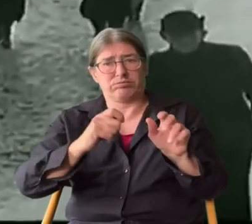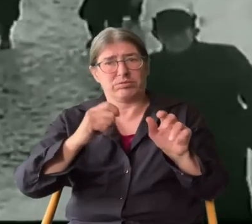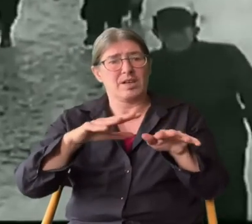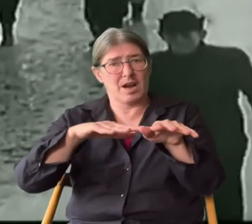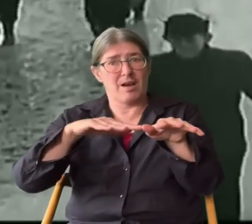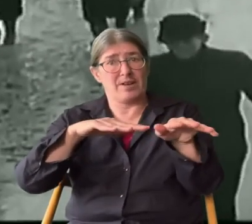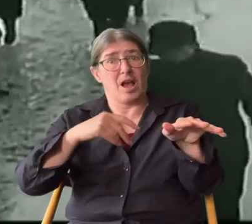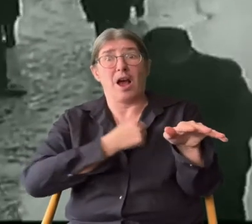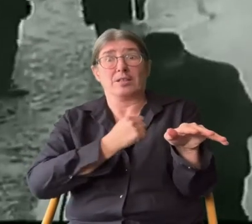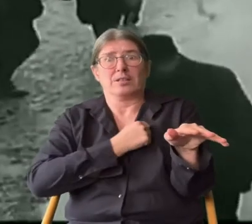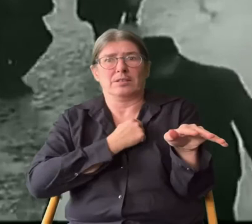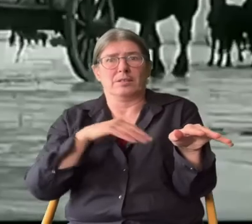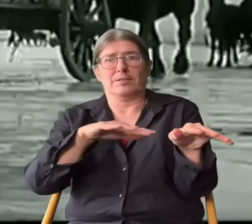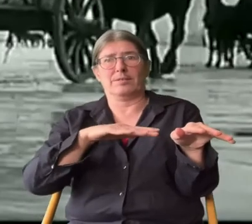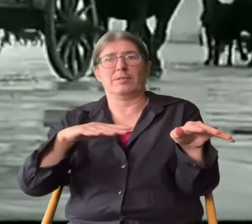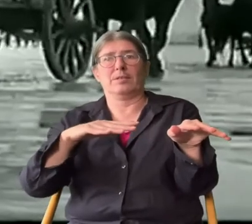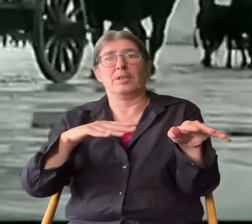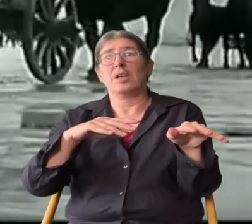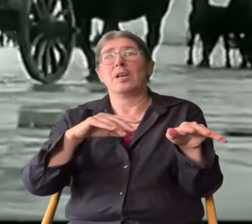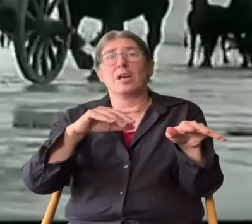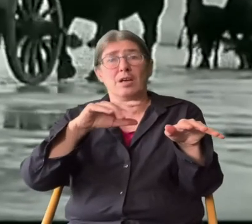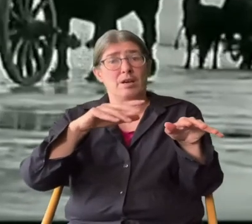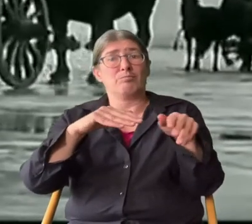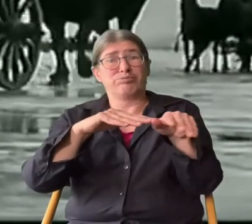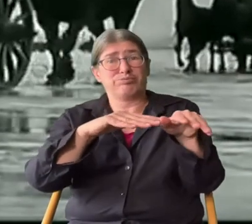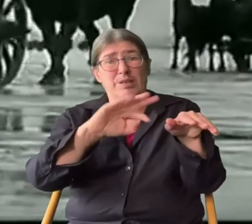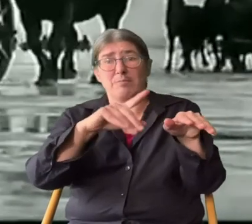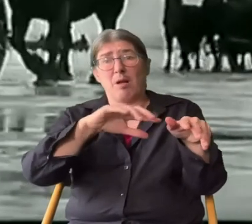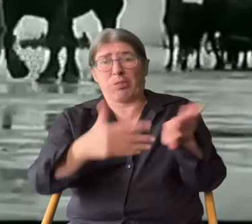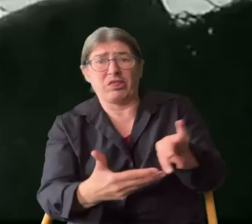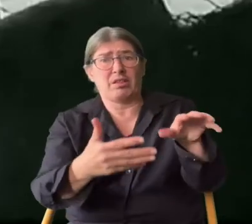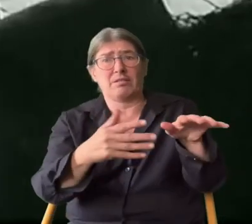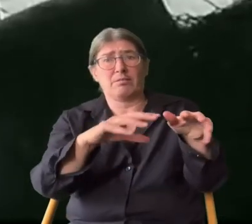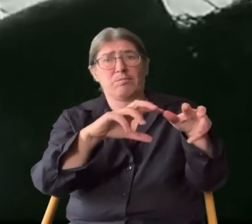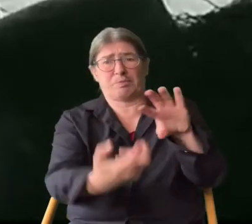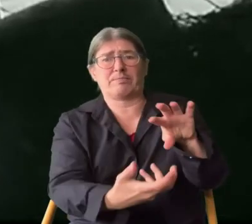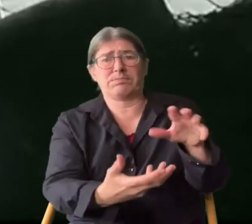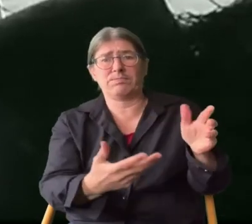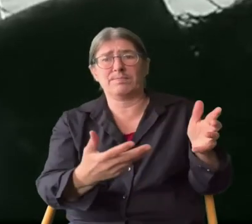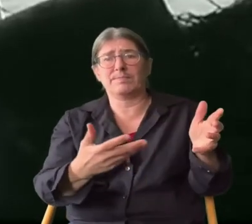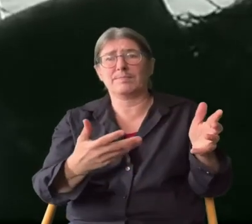Eine Karawane der Angst. Immer wieder brechen Fuhrwerke ein.